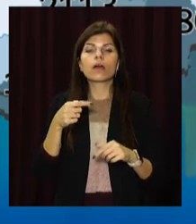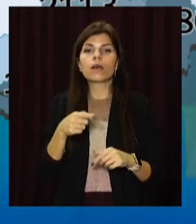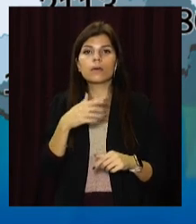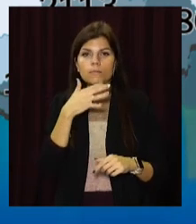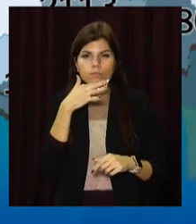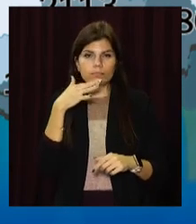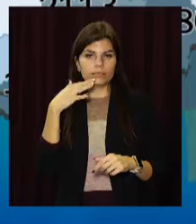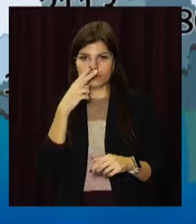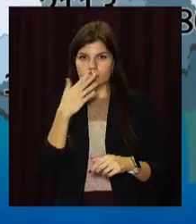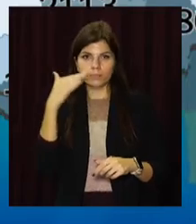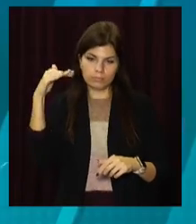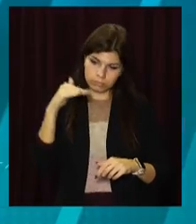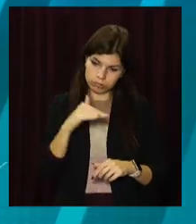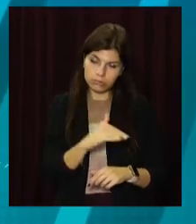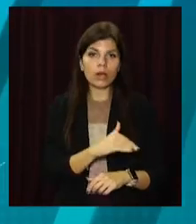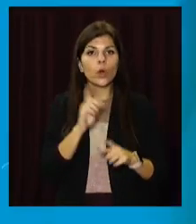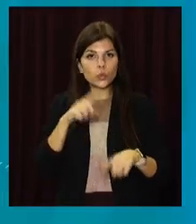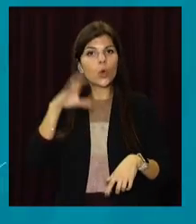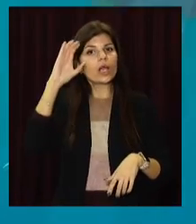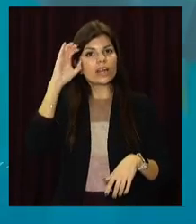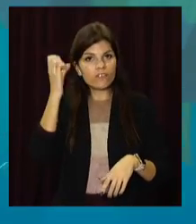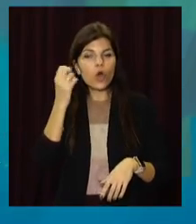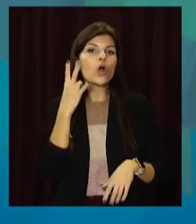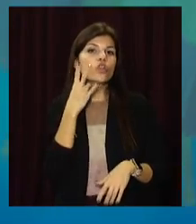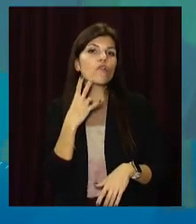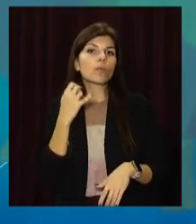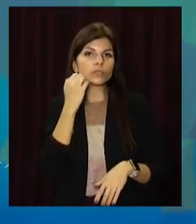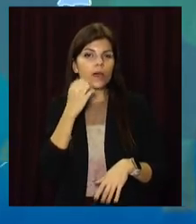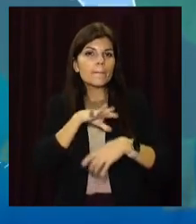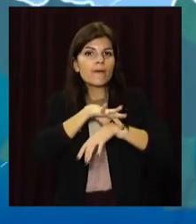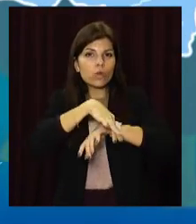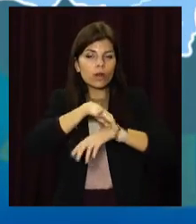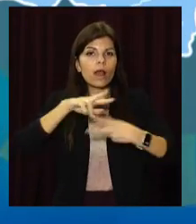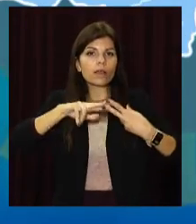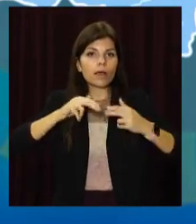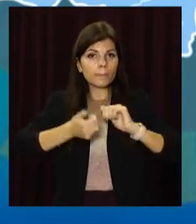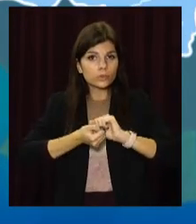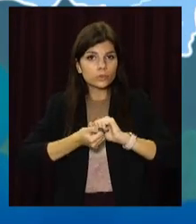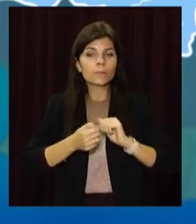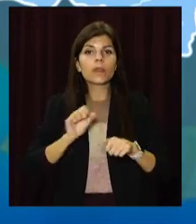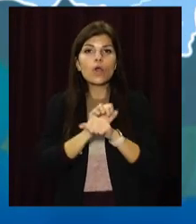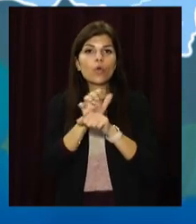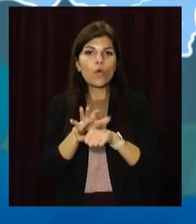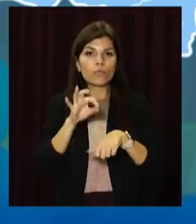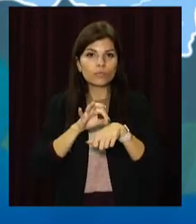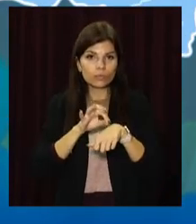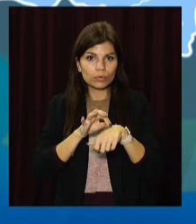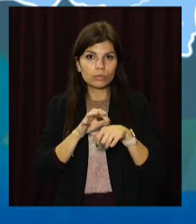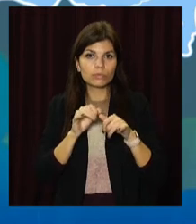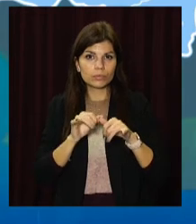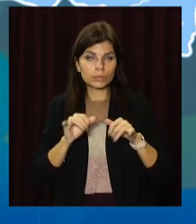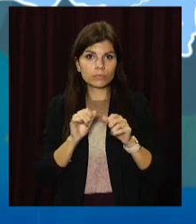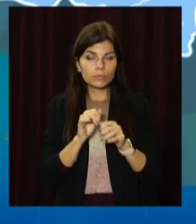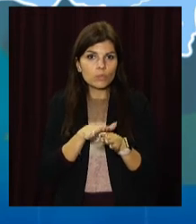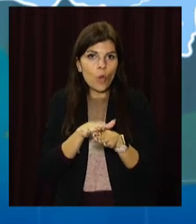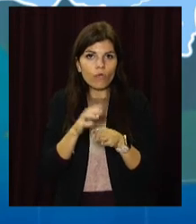динаміка захворюваності тримається також у Кривому Розі, Новомосковську, Павлограді, Кам'янському. Ковідний ліжковий фонд області